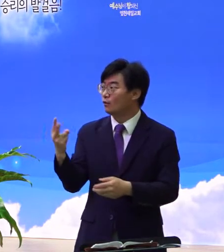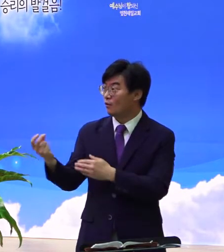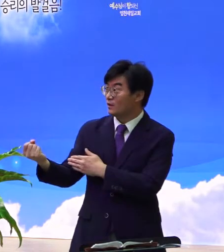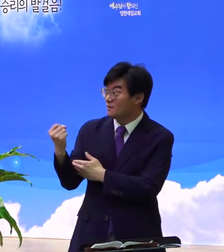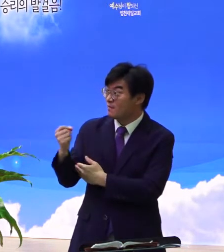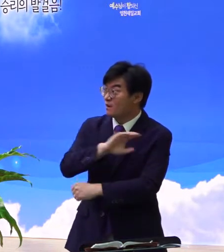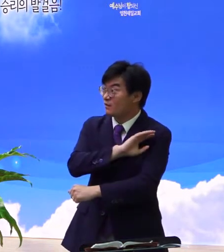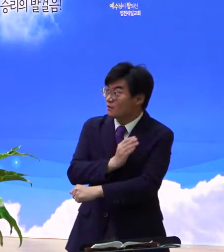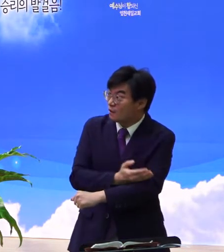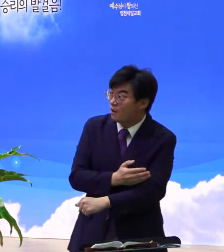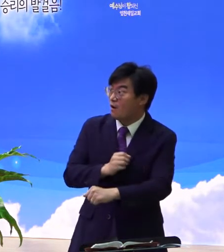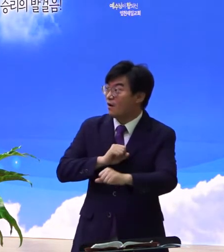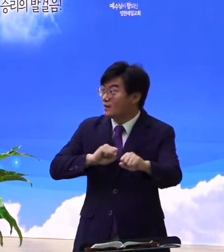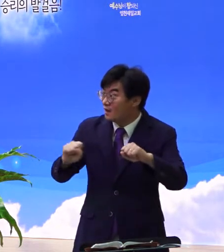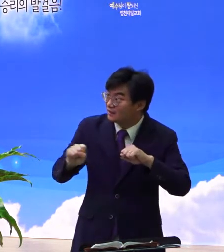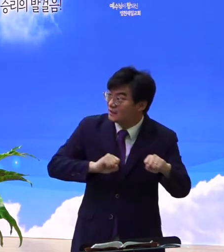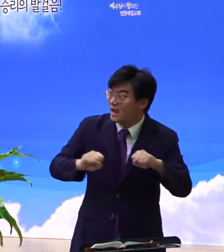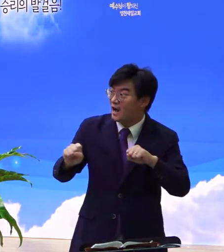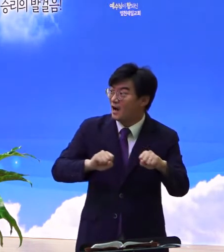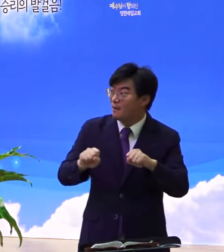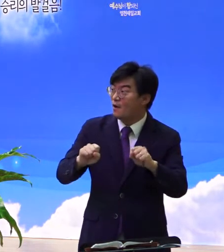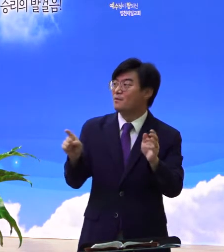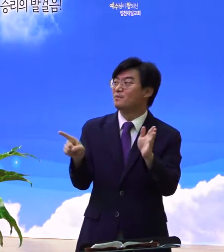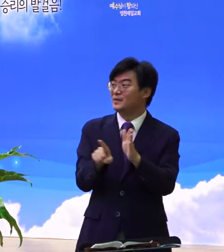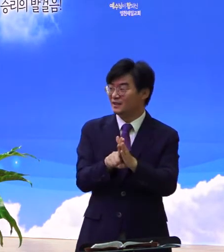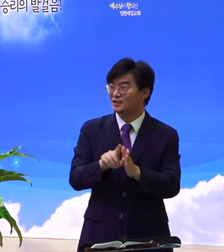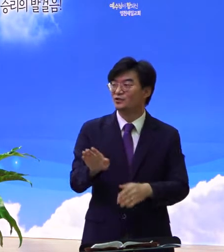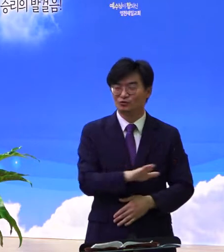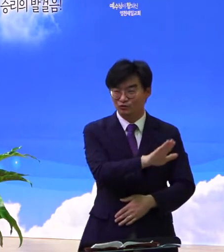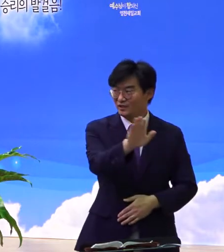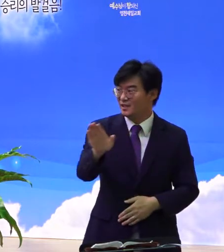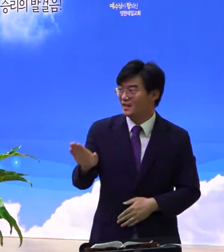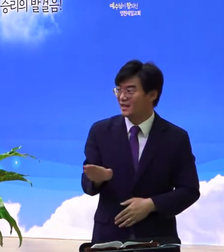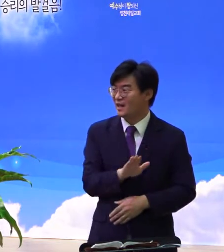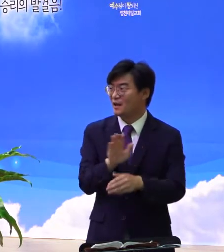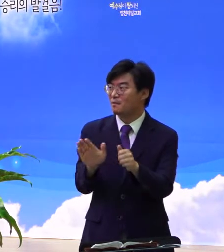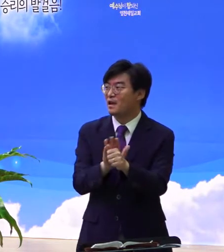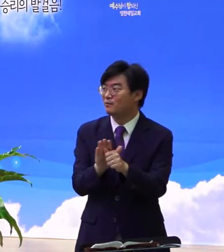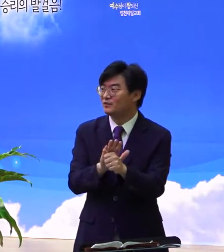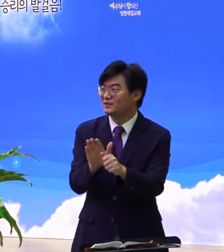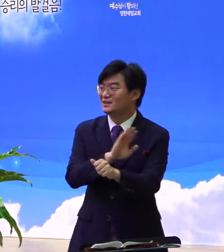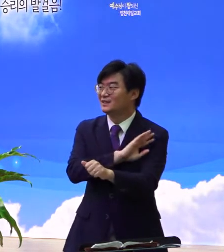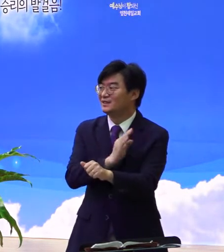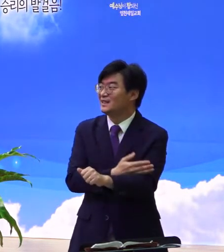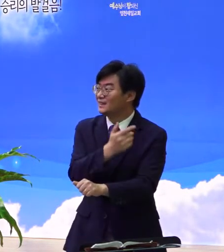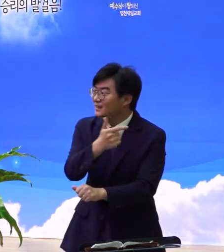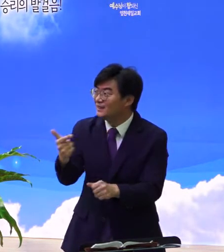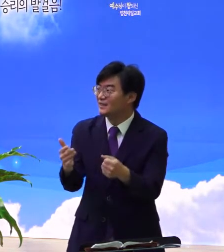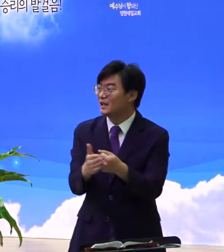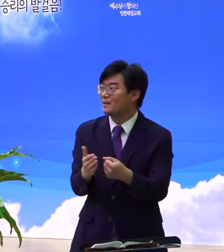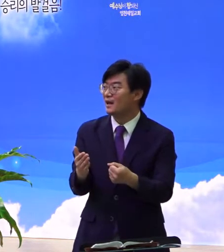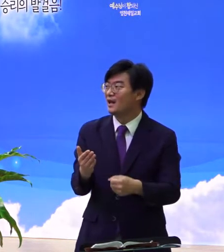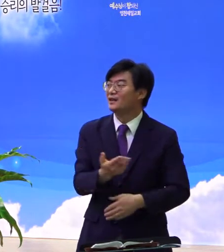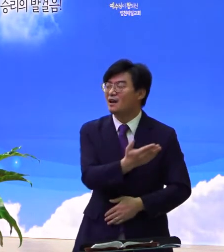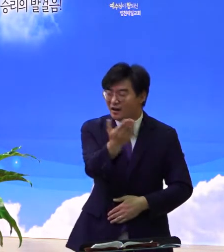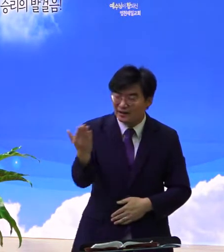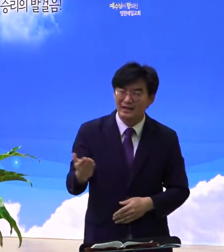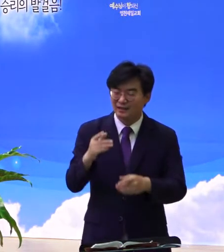역사하심을 따라 믿는 우리에게 베푸신 능력의 지극히 크심이 어떠한 것을 너희로